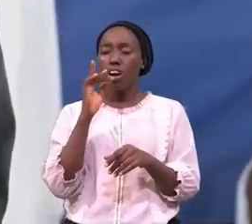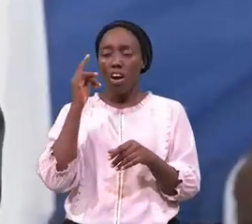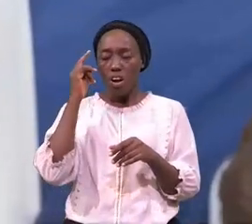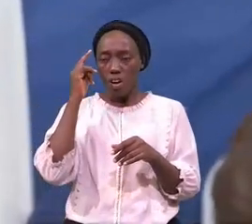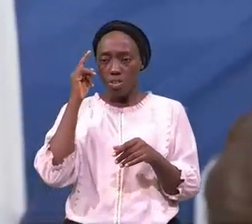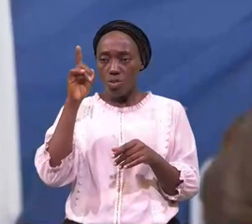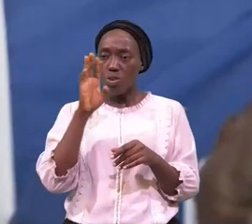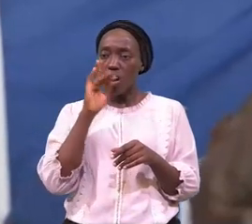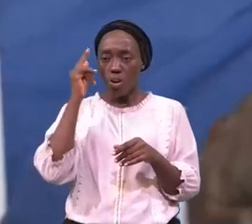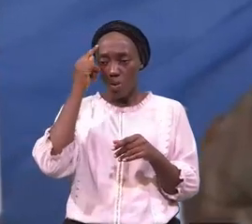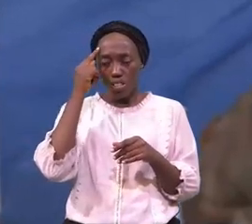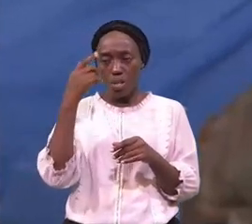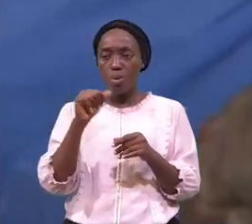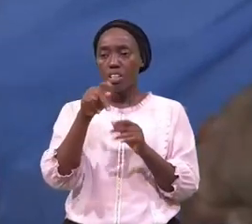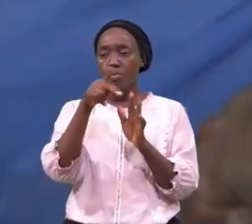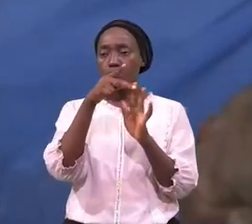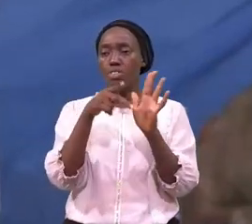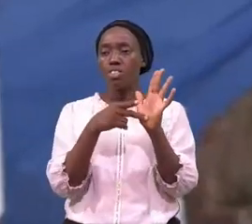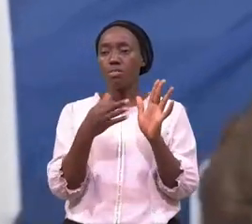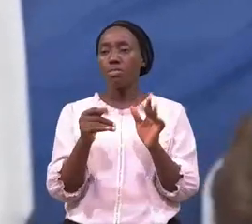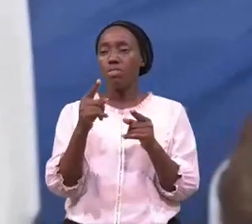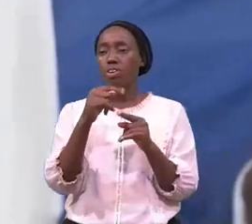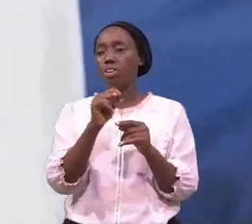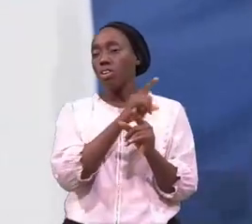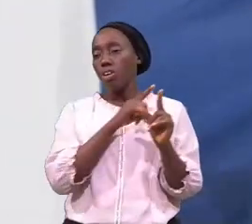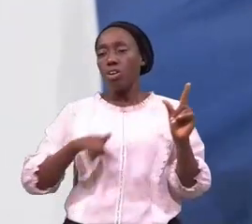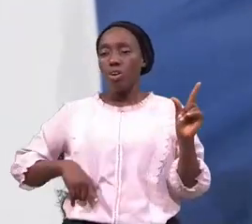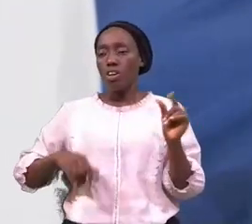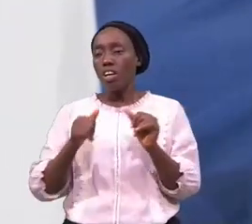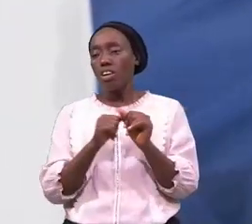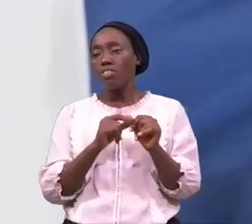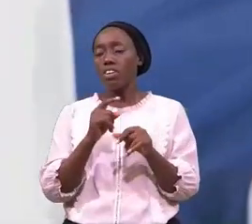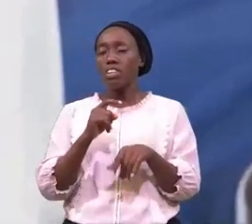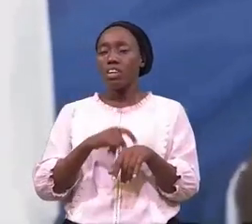Vous êtes conscient des préceptes du Seigneur à tout moment.